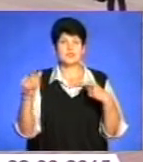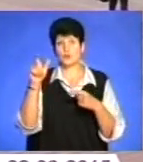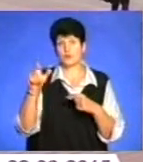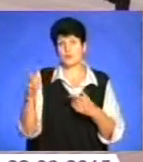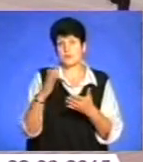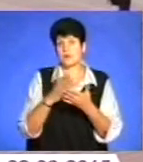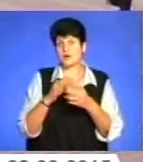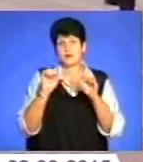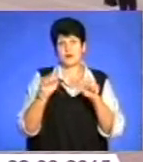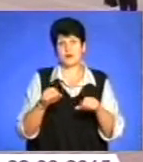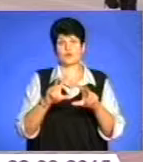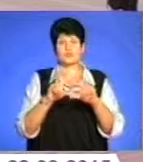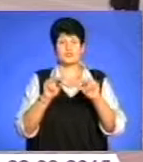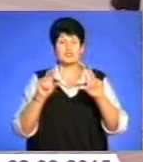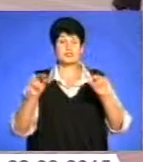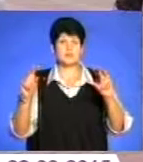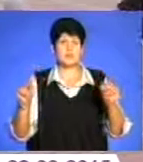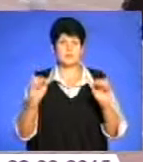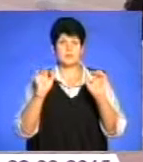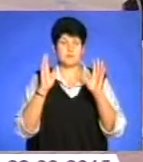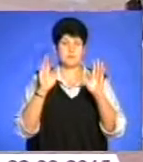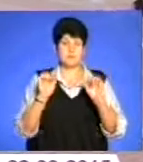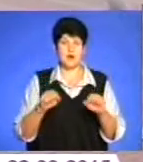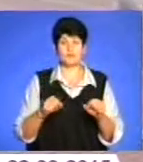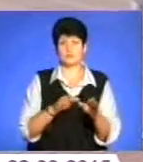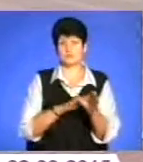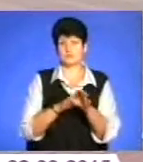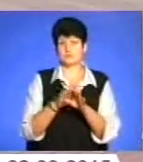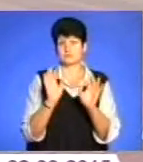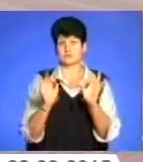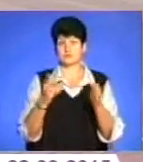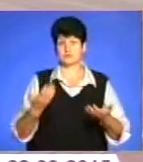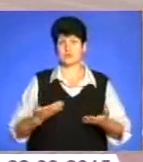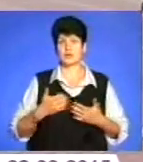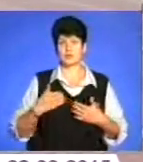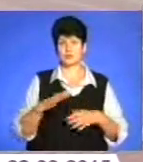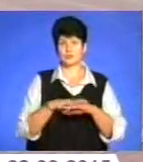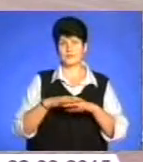мають право на щастя, мають право на повноцінне життя в нашому суспільстві, в нашій державі.